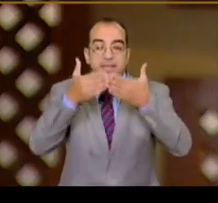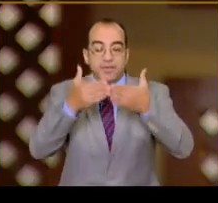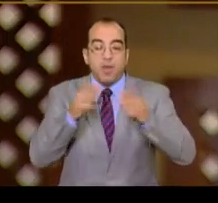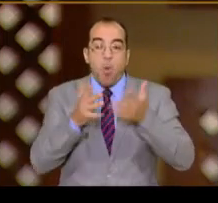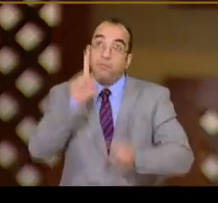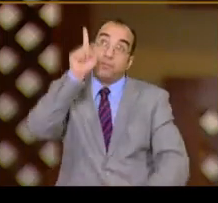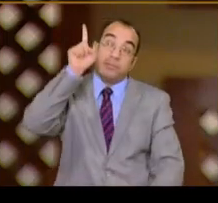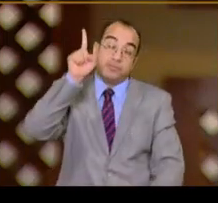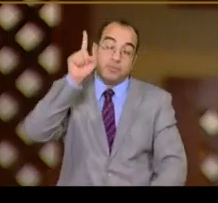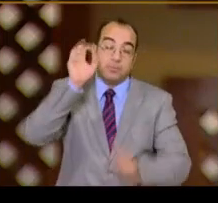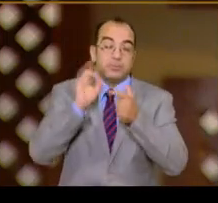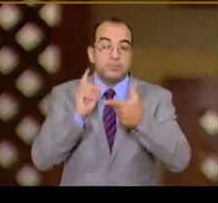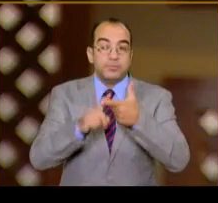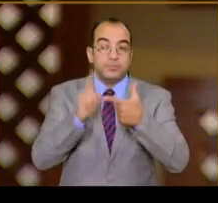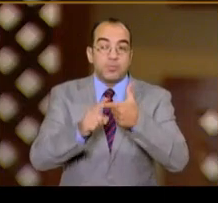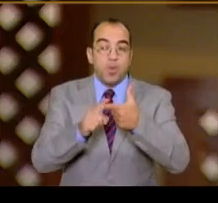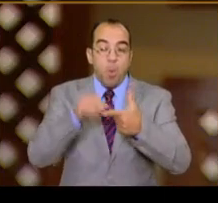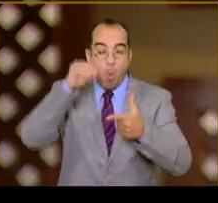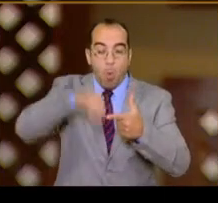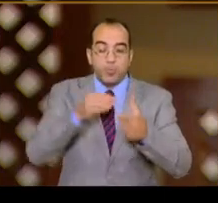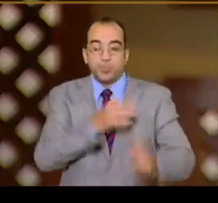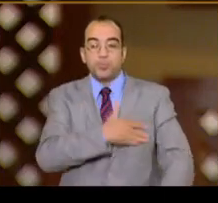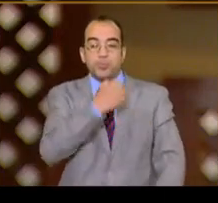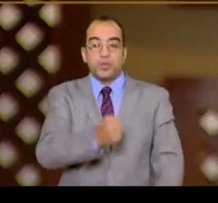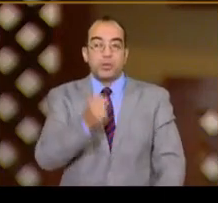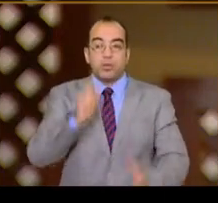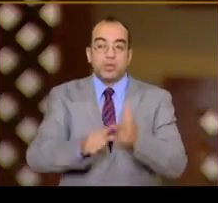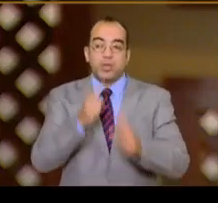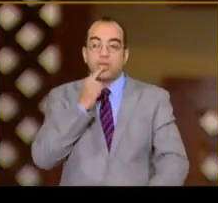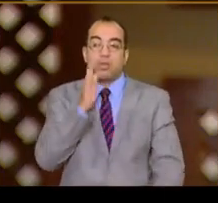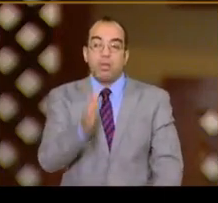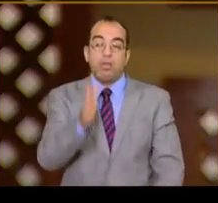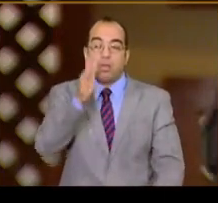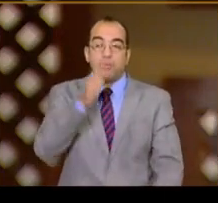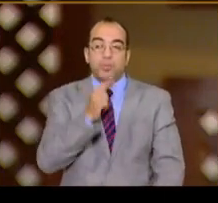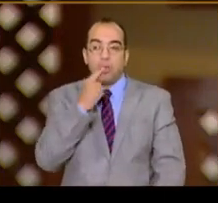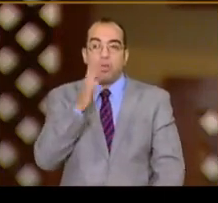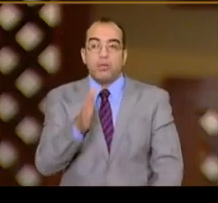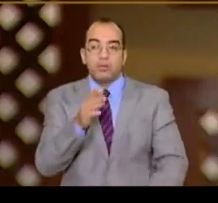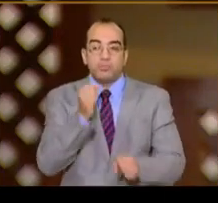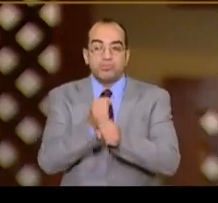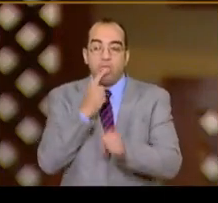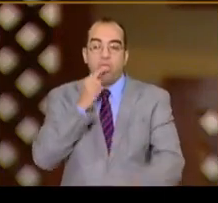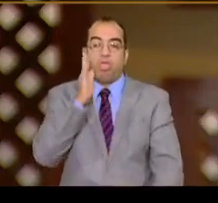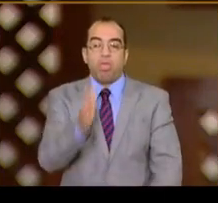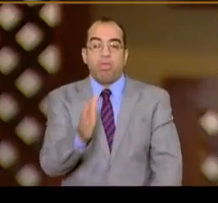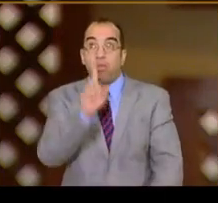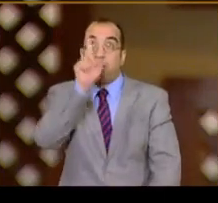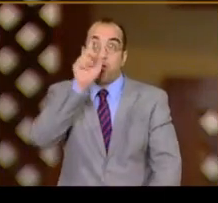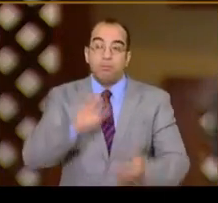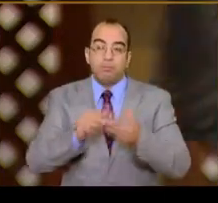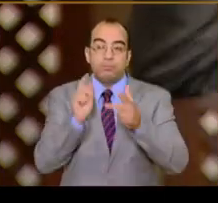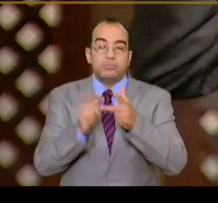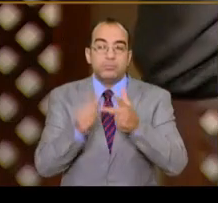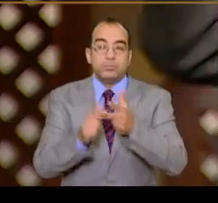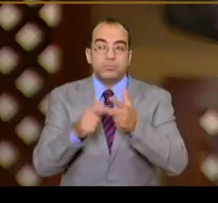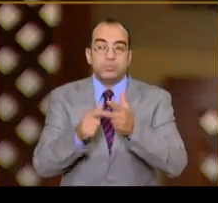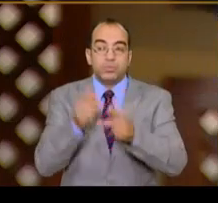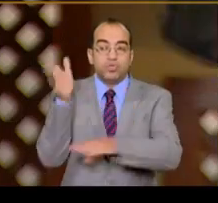تقوى الله حشوها الايمان بالله ثقتك في ربنا الايمان يعني التصديق